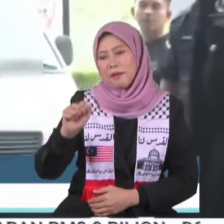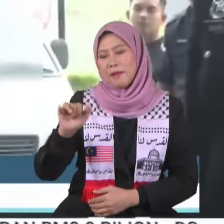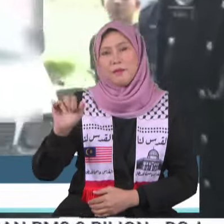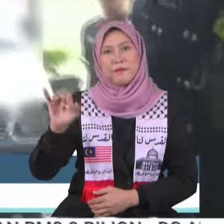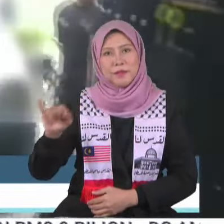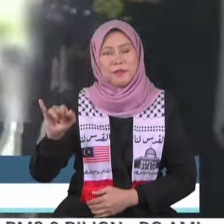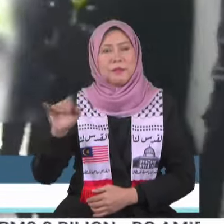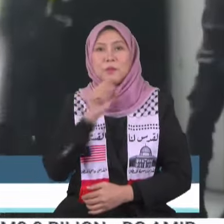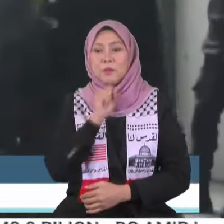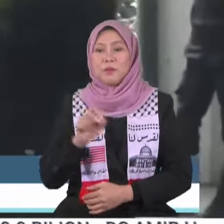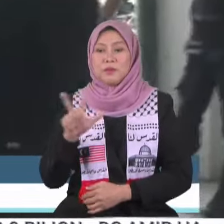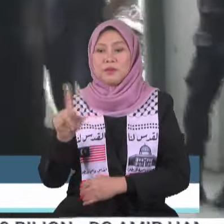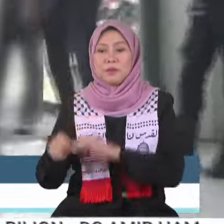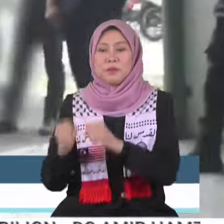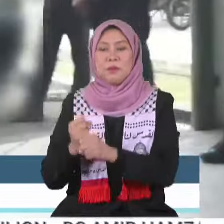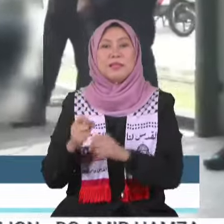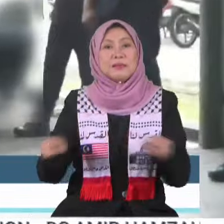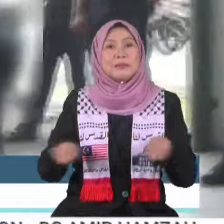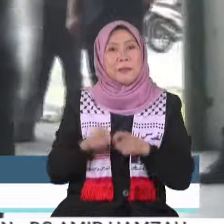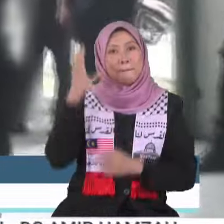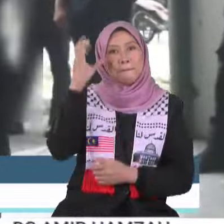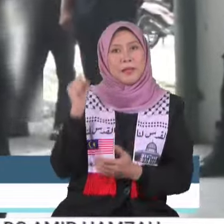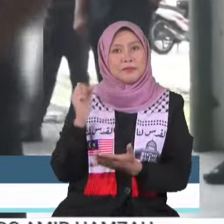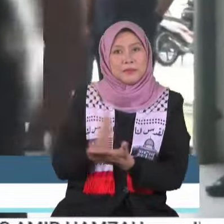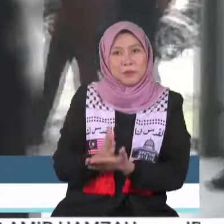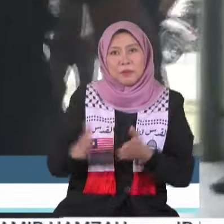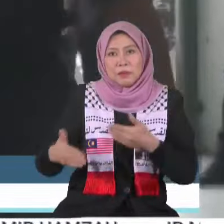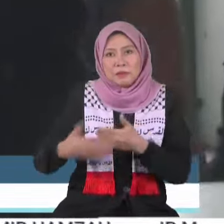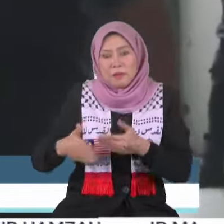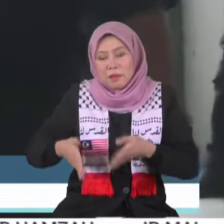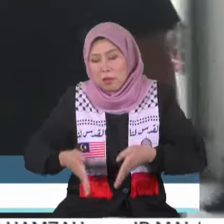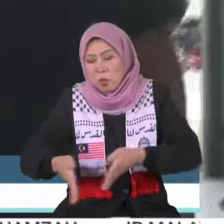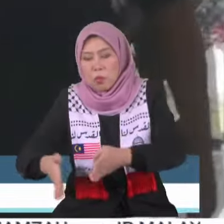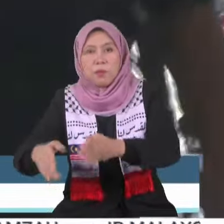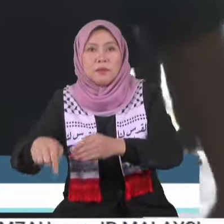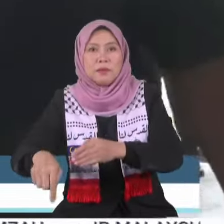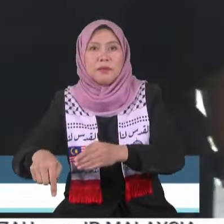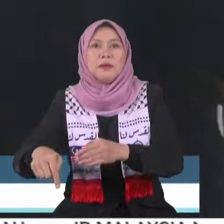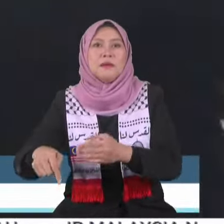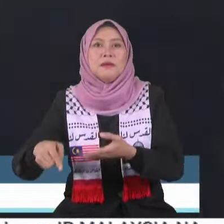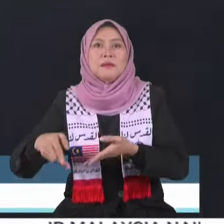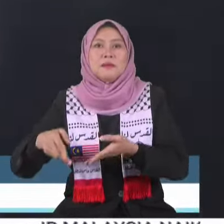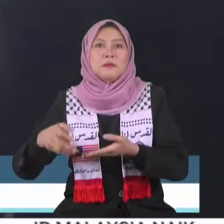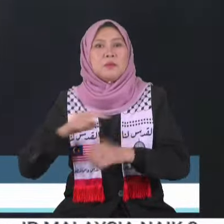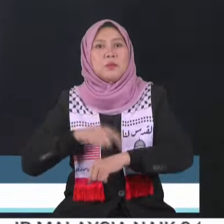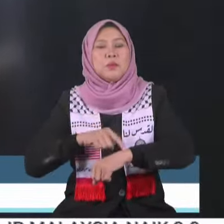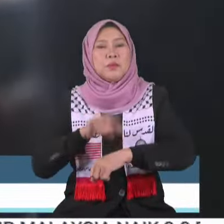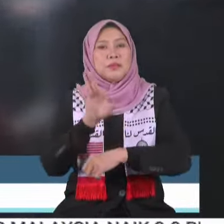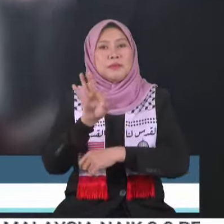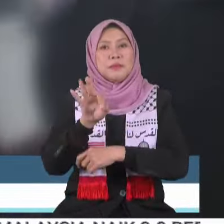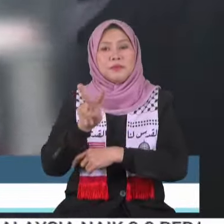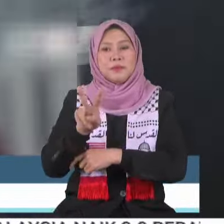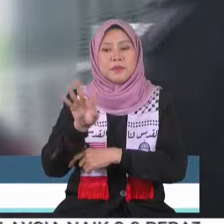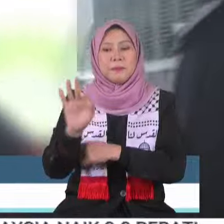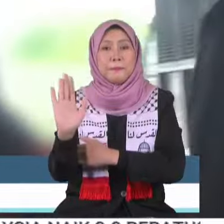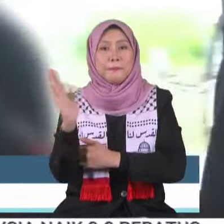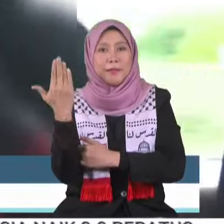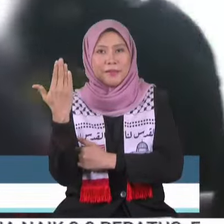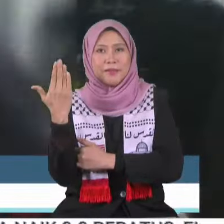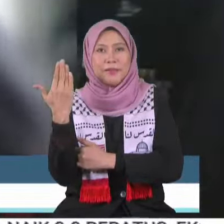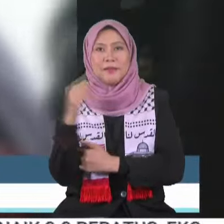itu didakwa dilakukan di perhentian bas di tepi lorong Cik Majid Jalan Sultan Yahya Petra antara pukul 9.29